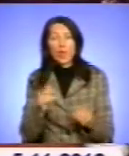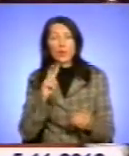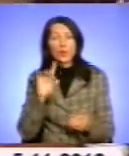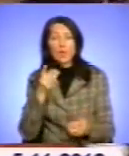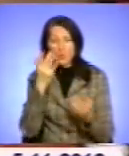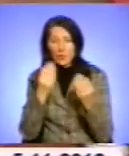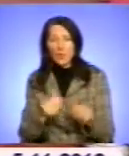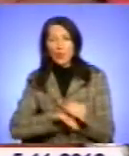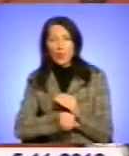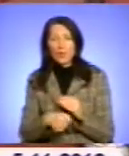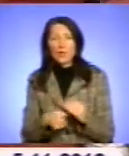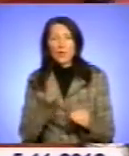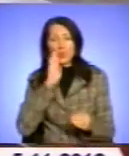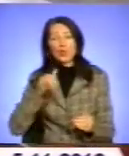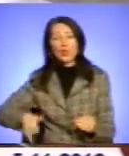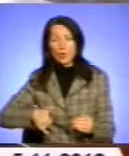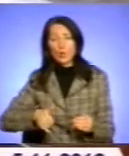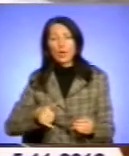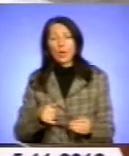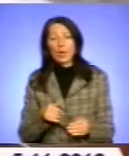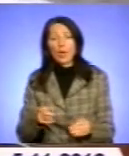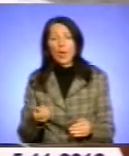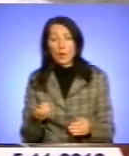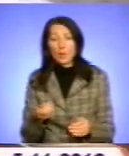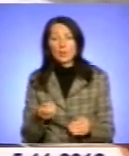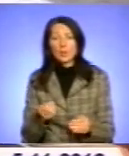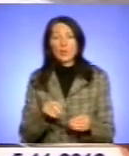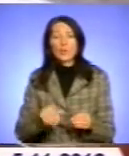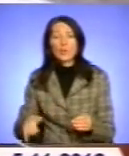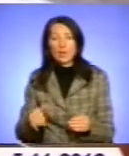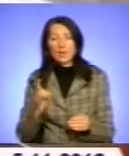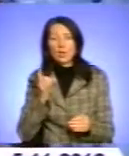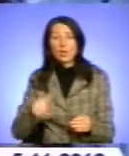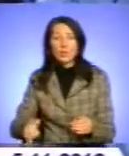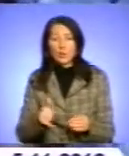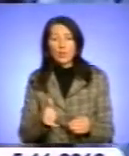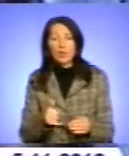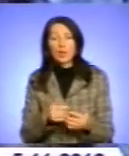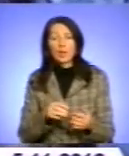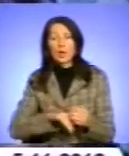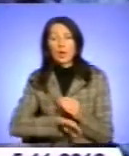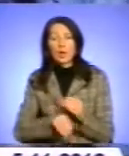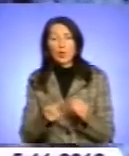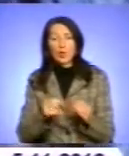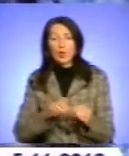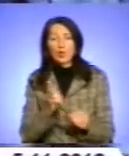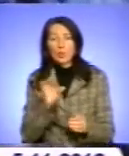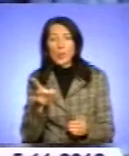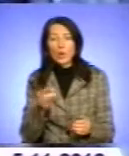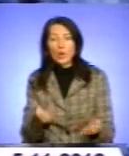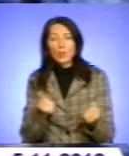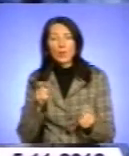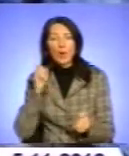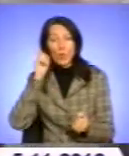гаманці, учнівські портфелі, портмоне, виручка з барів, зловмисник не гребував нічим. Забирав звідти переважно мобільні телефони